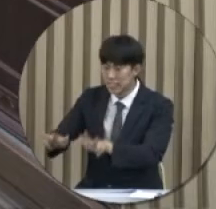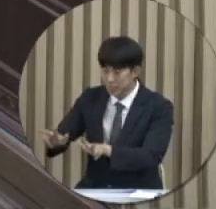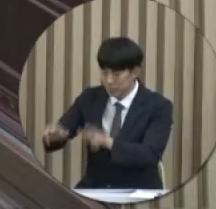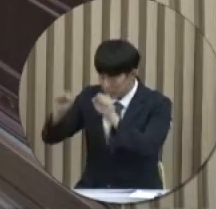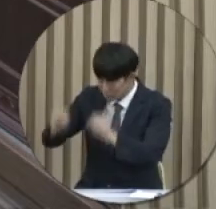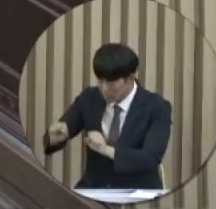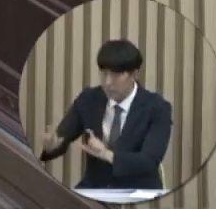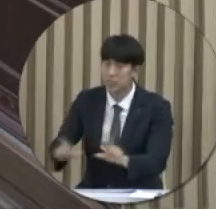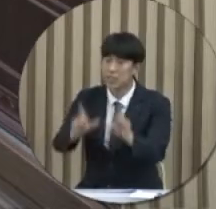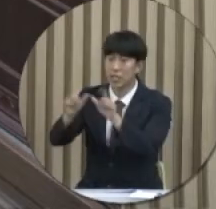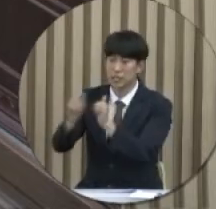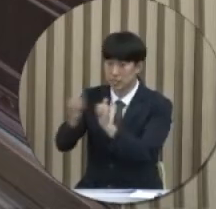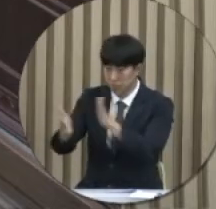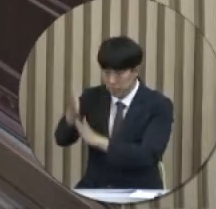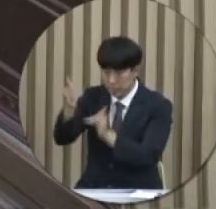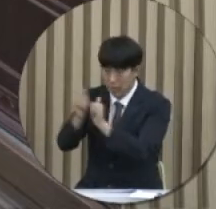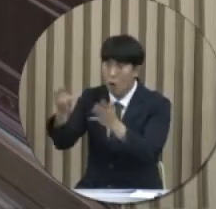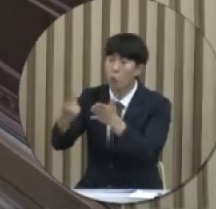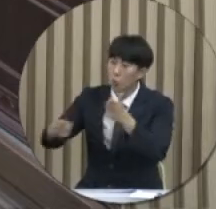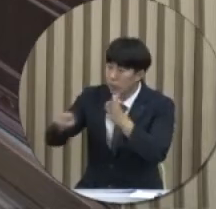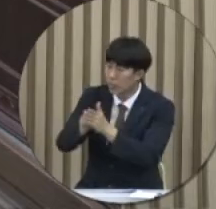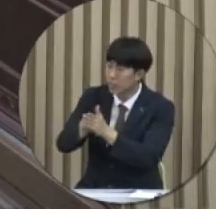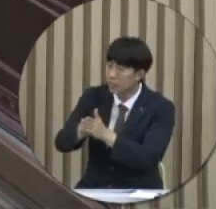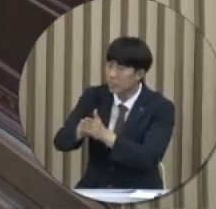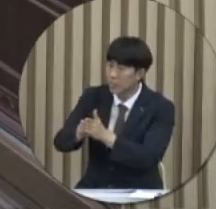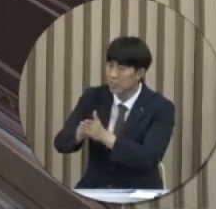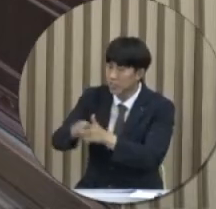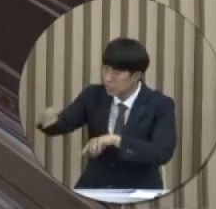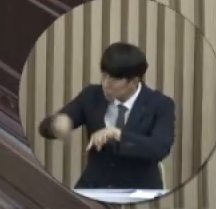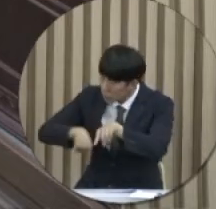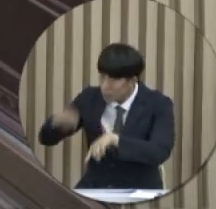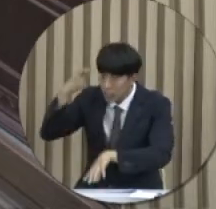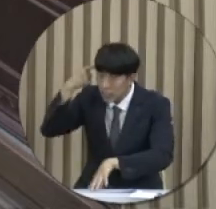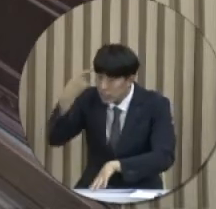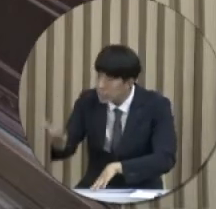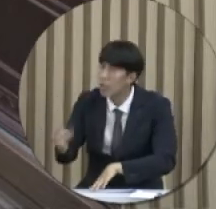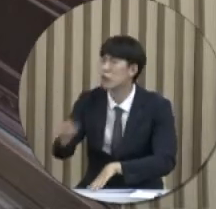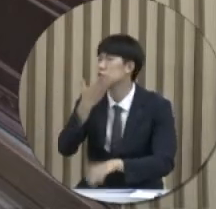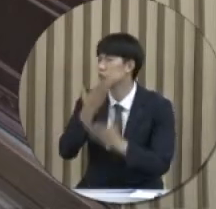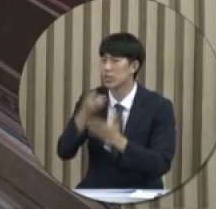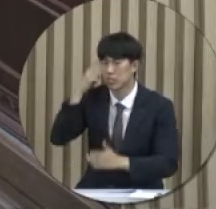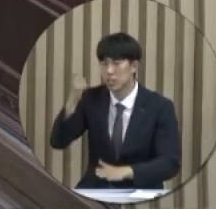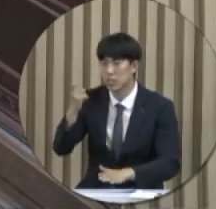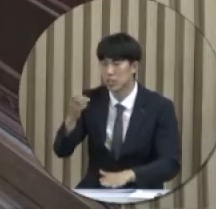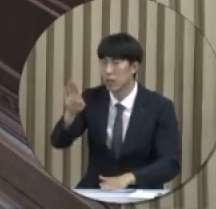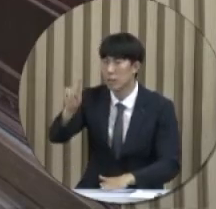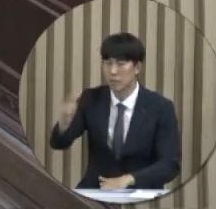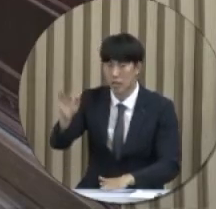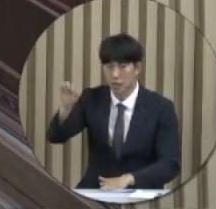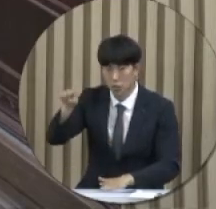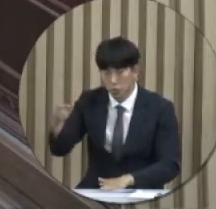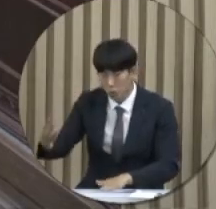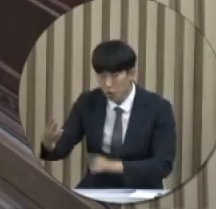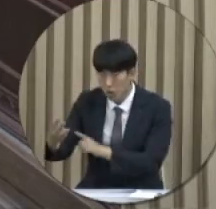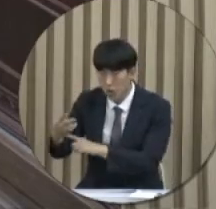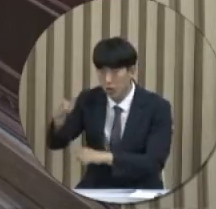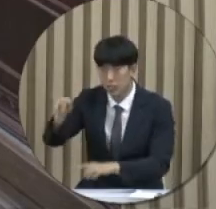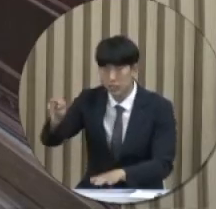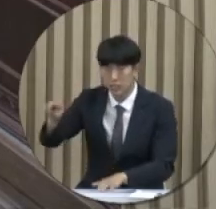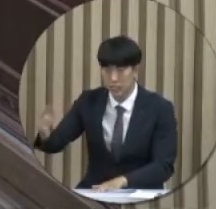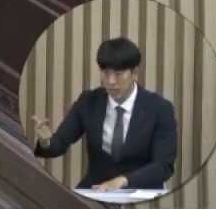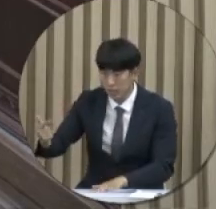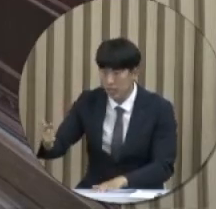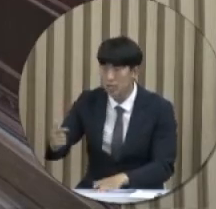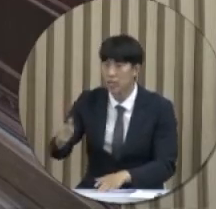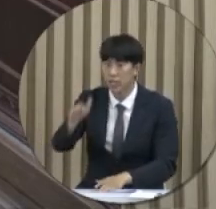있는 시민들을 위한 정책인가? 이게 물음표였습니다. 근데 반월지구는 워낙 작았고요. 기산지구 규모가